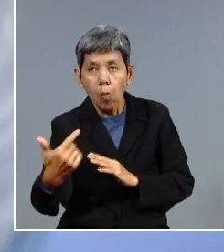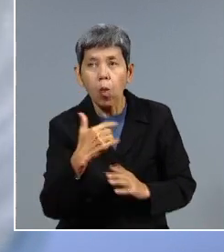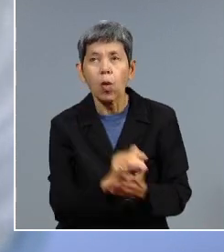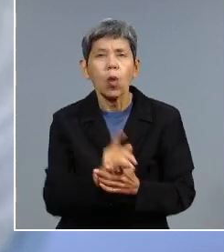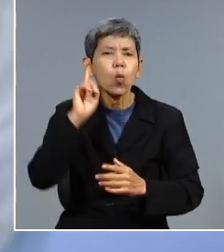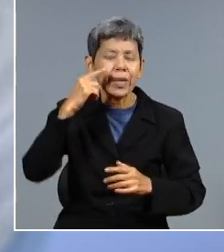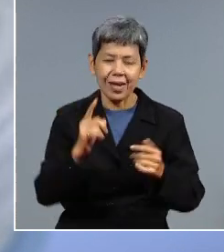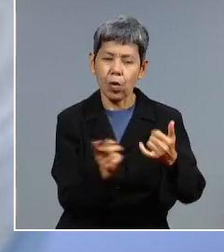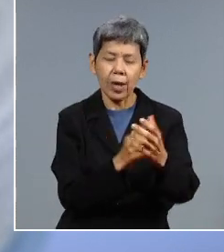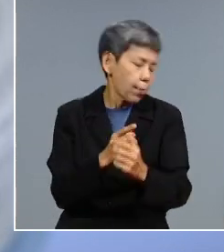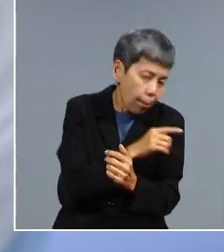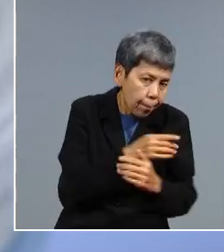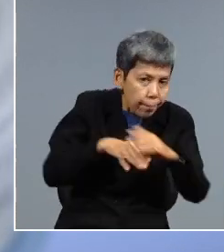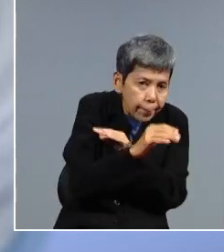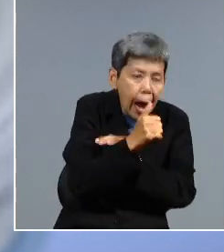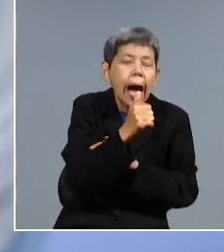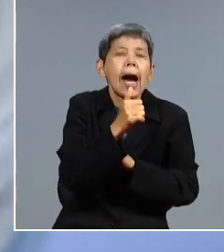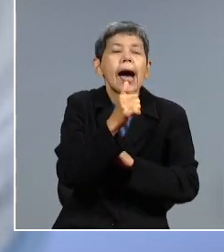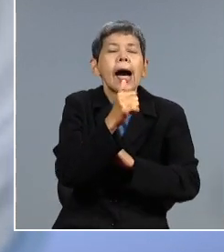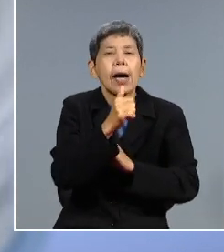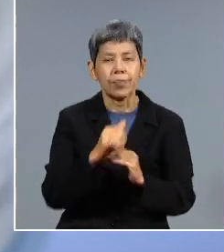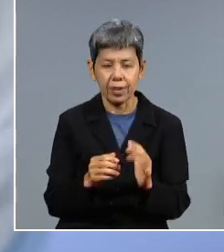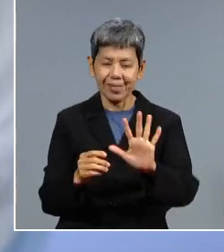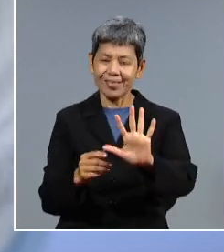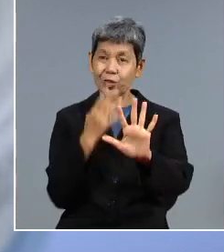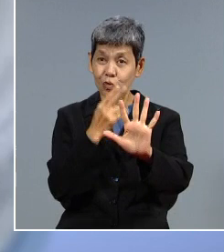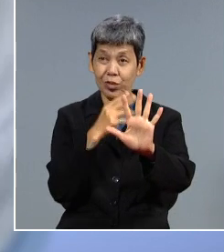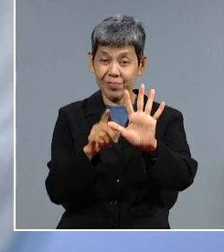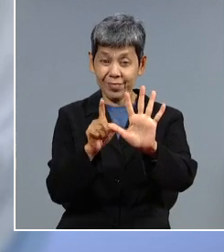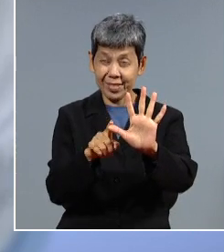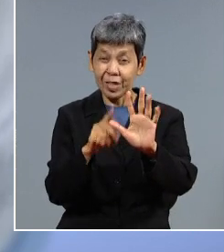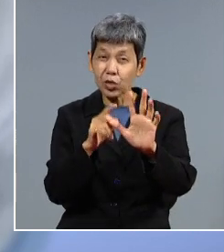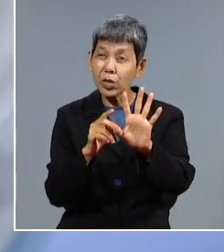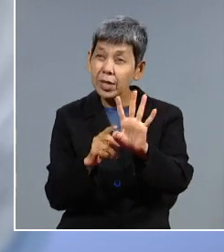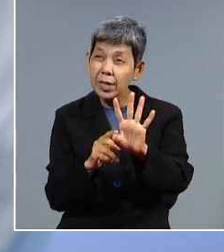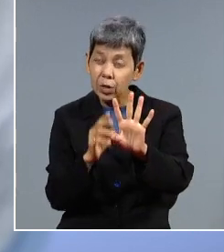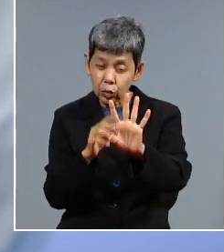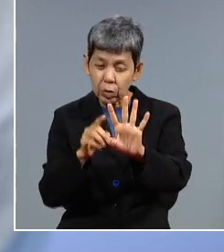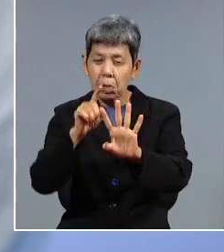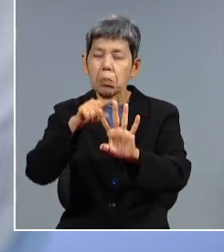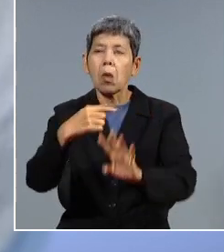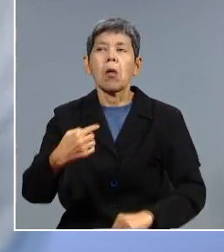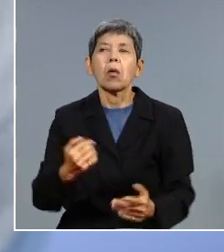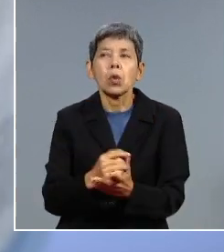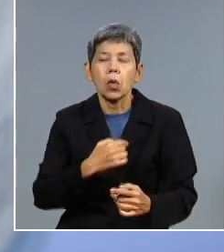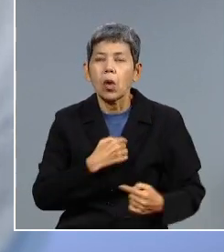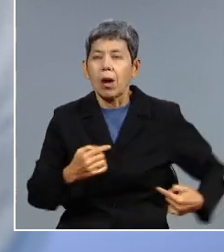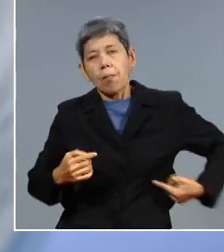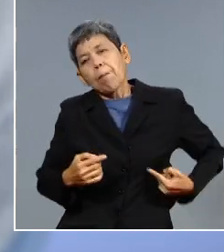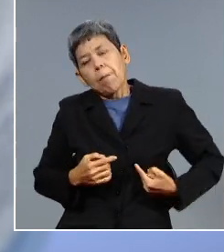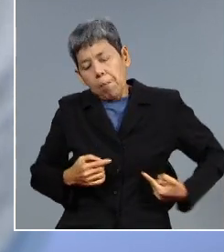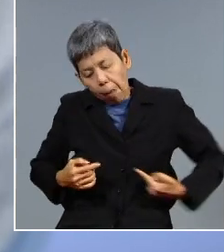คุณปุ้มเนี่ยอยู่คนแรกหลบไปและคนที่สองก็คือทางอุ่นองค์เนี่ยโดนเข้าที่ข้างซ้าย